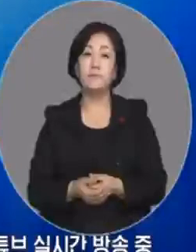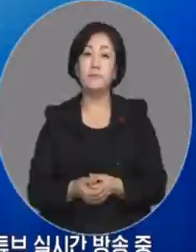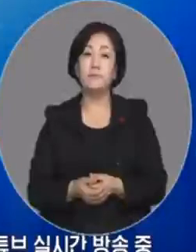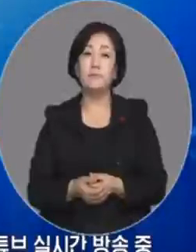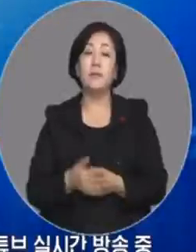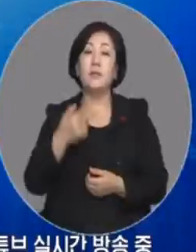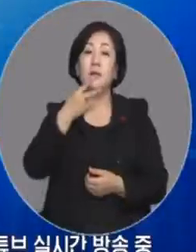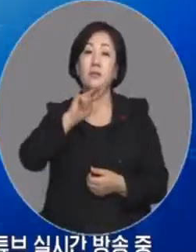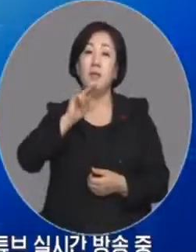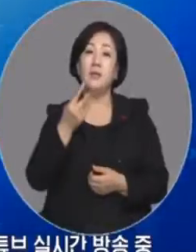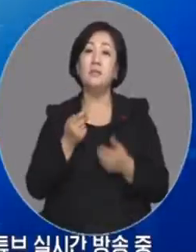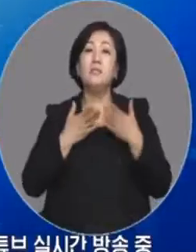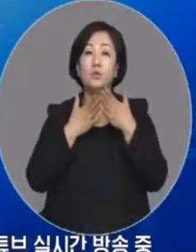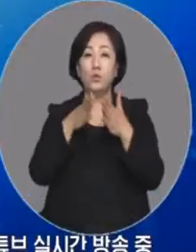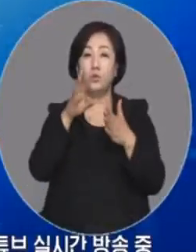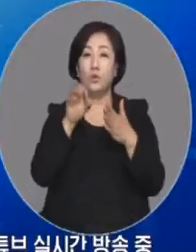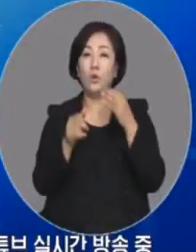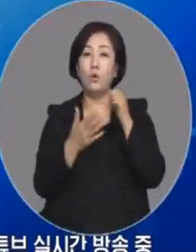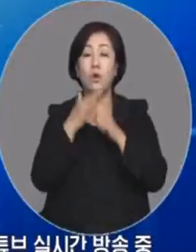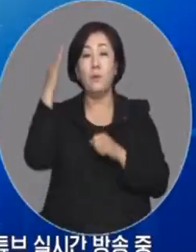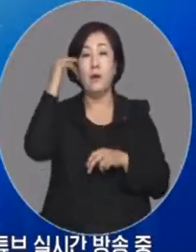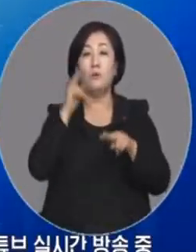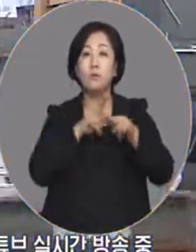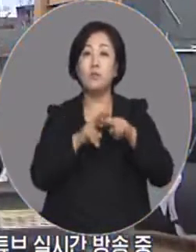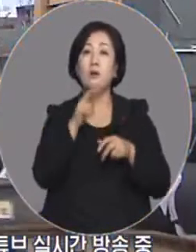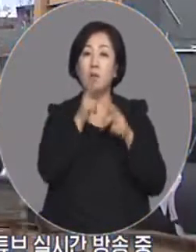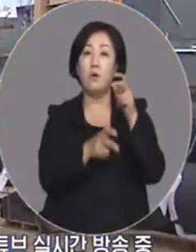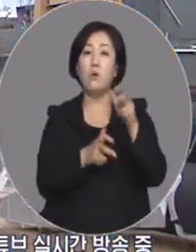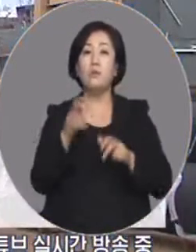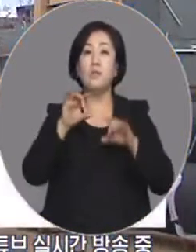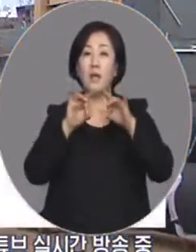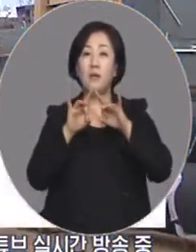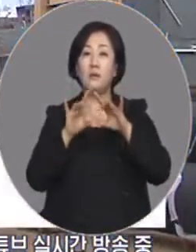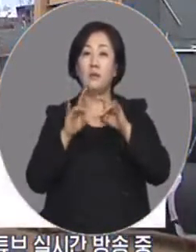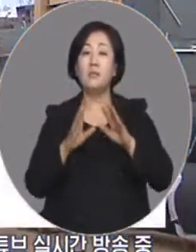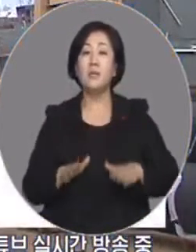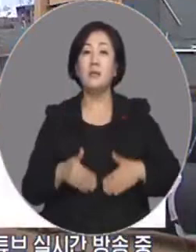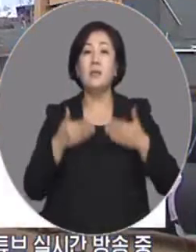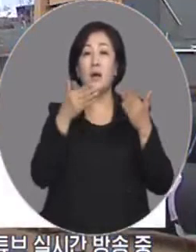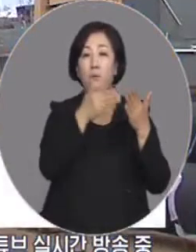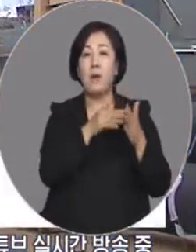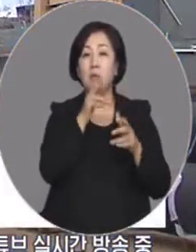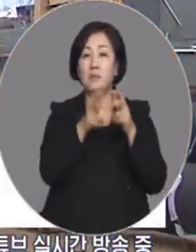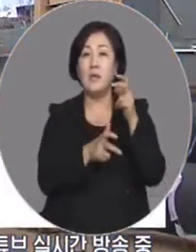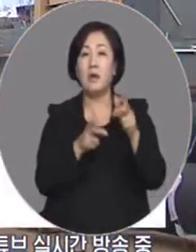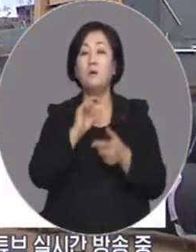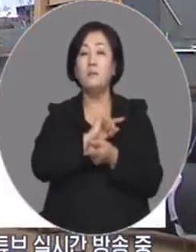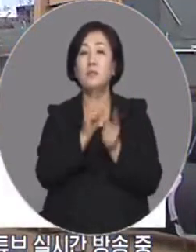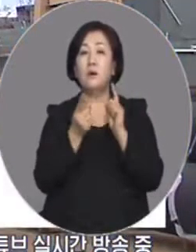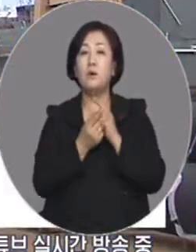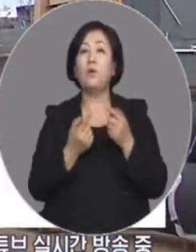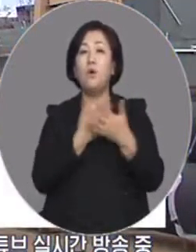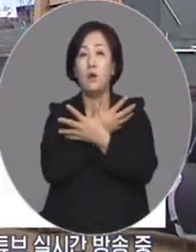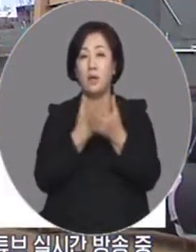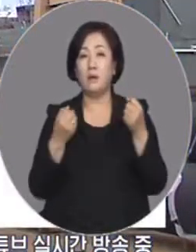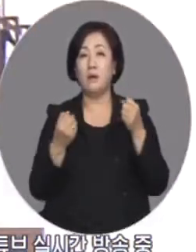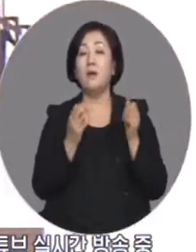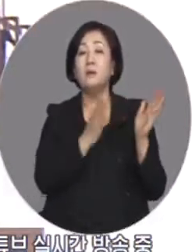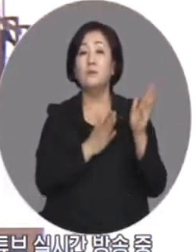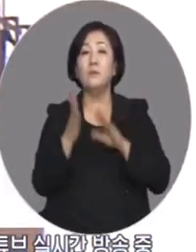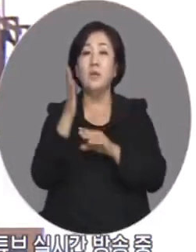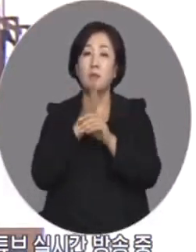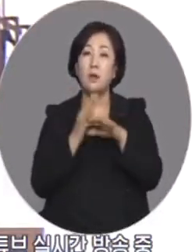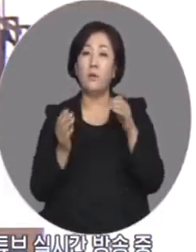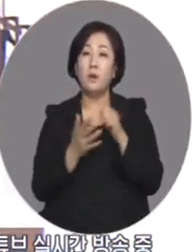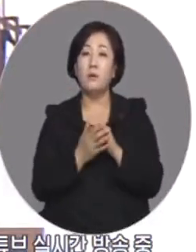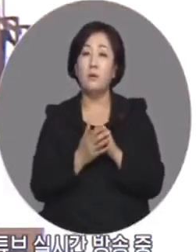세진 중공업 은 한국 석유공사 와의 노지 오브 울산 남항 사업 추진을 위한 양해각서 를 체결했다고 밝혔습니다